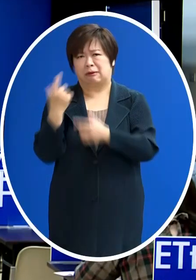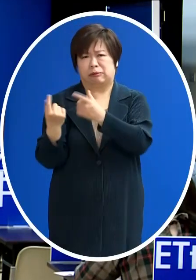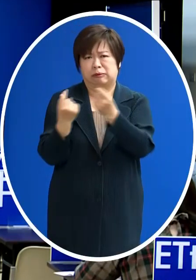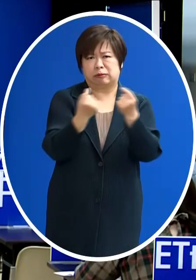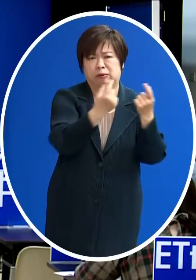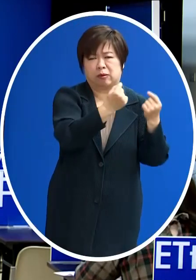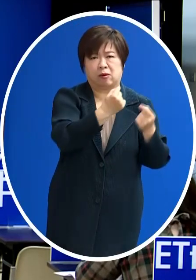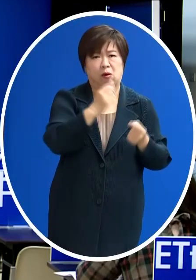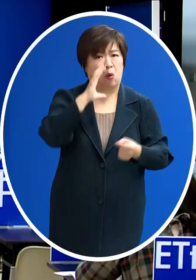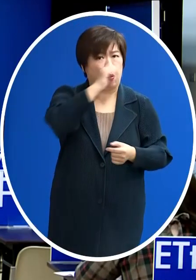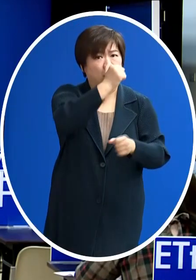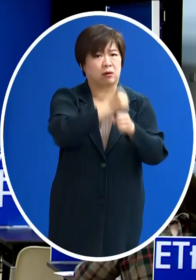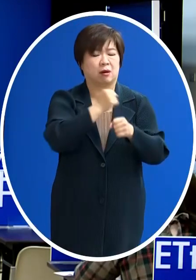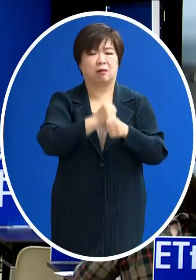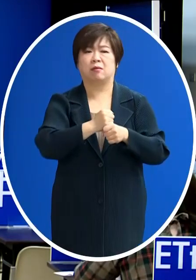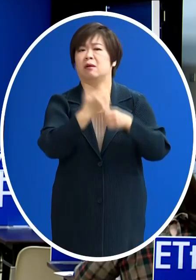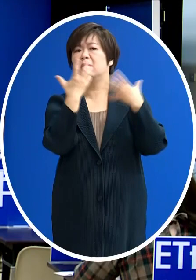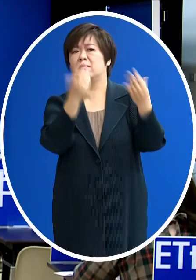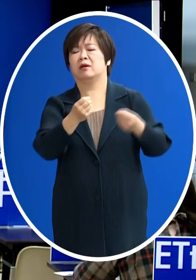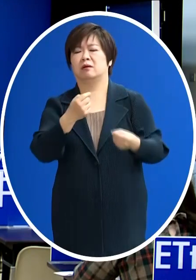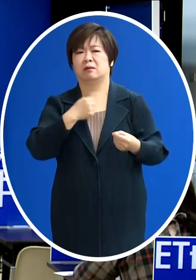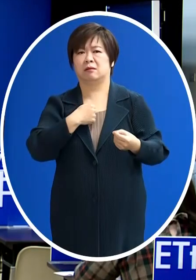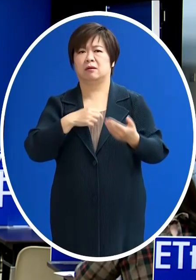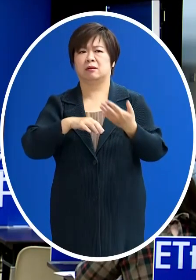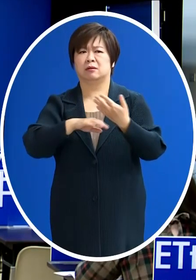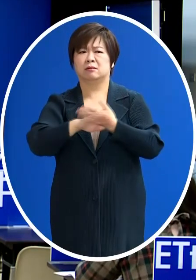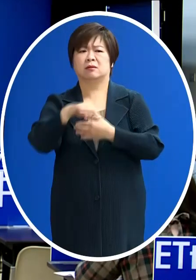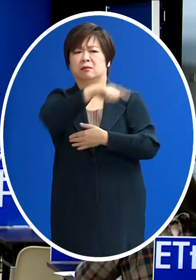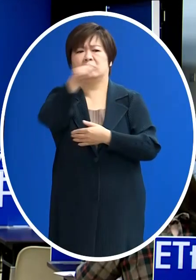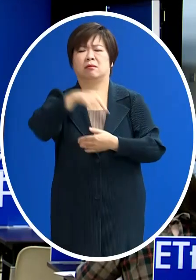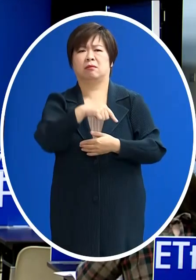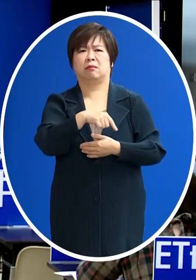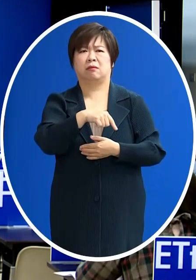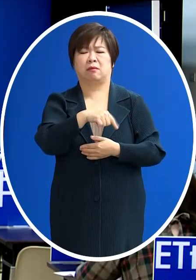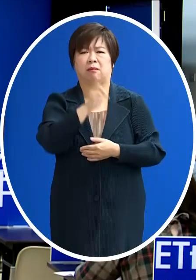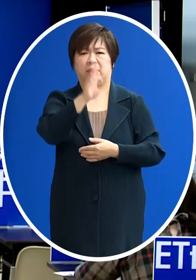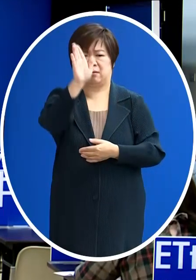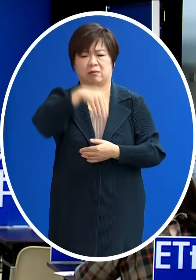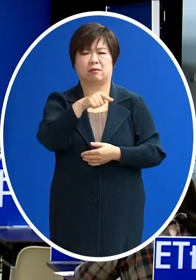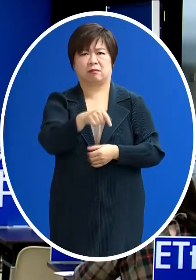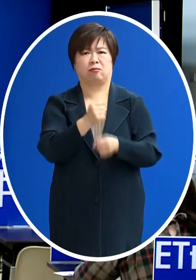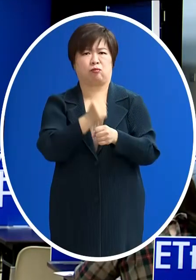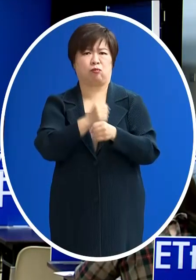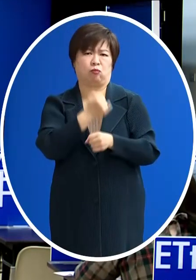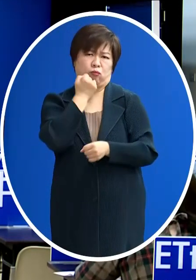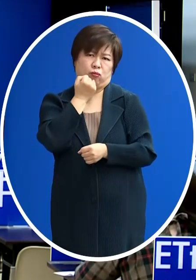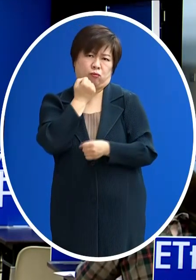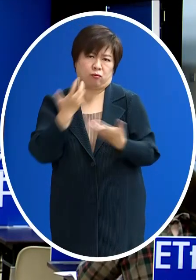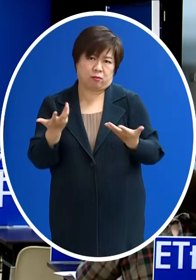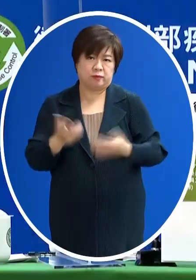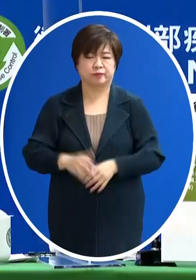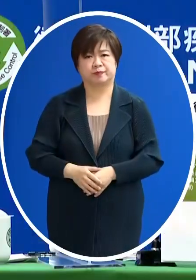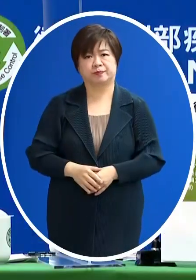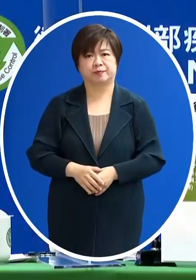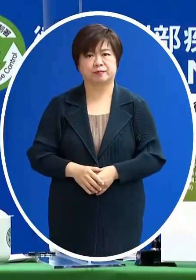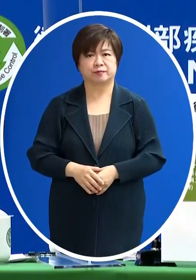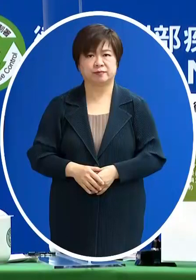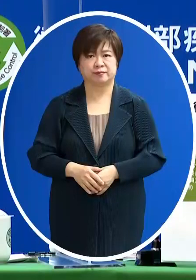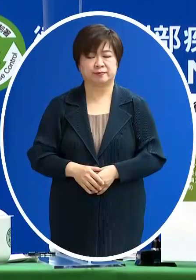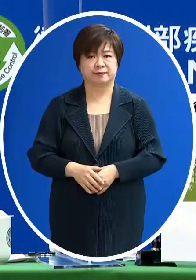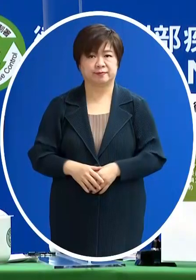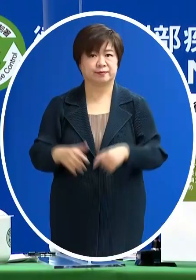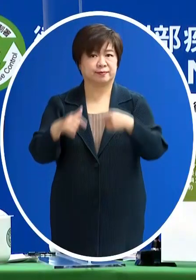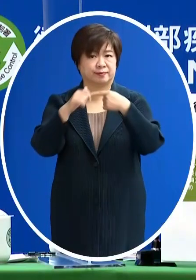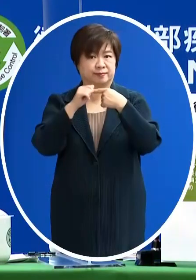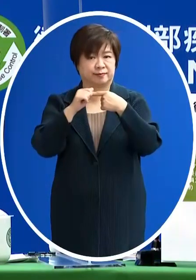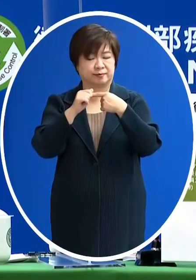其要他们回去上班，还不如想办法从其他地方调人力，想请问指挥中心怎么看，谢谢。 OK， 第一个大